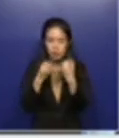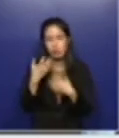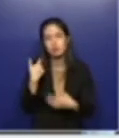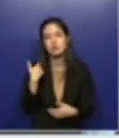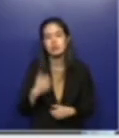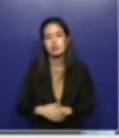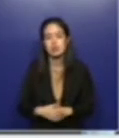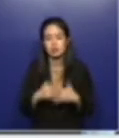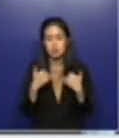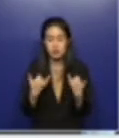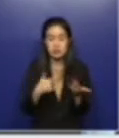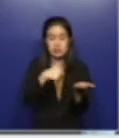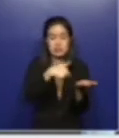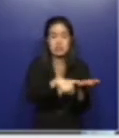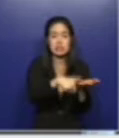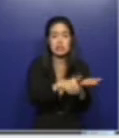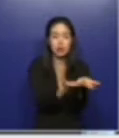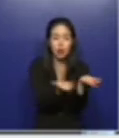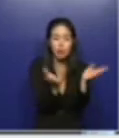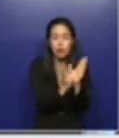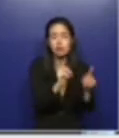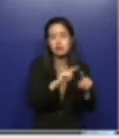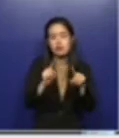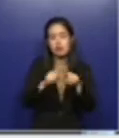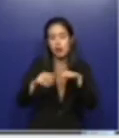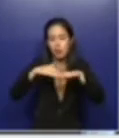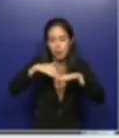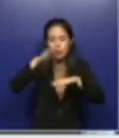สภาพหนี้ครัวเรือนพุ่งขึ้นไปร้อยละ80